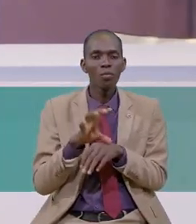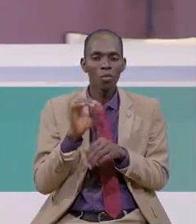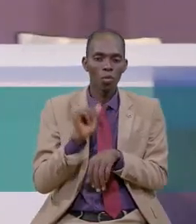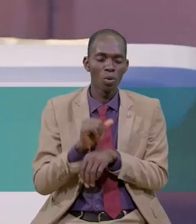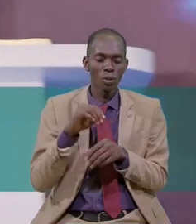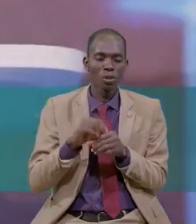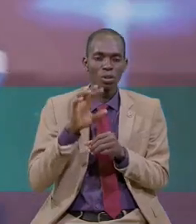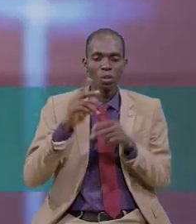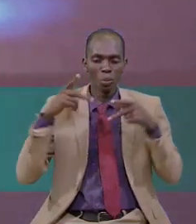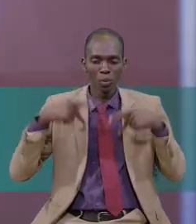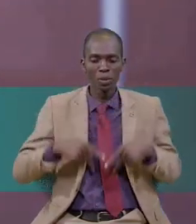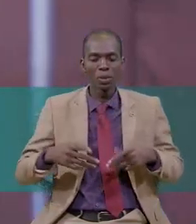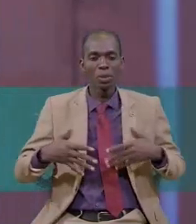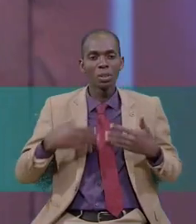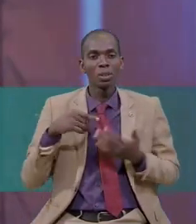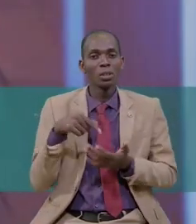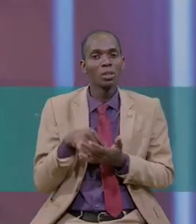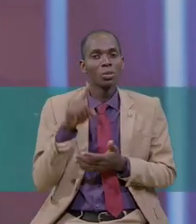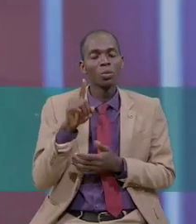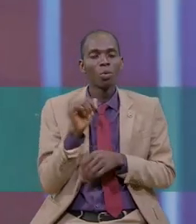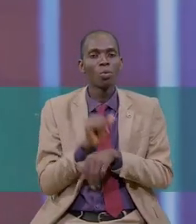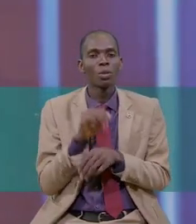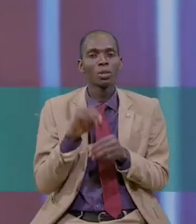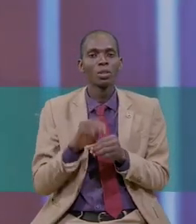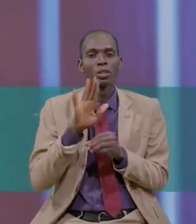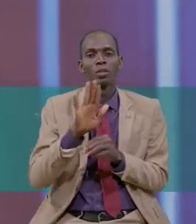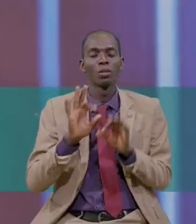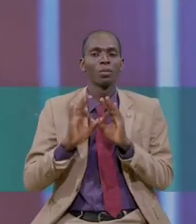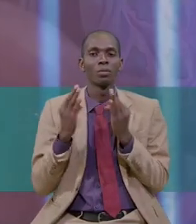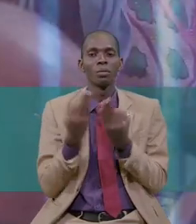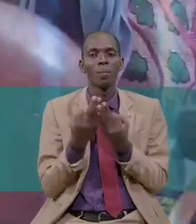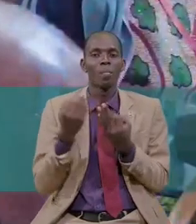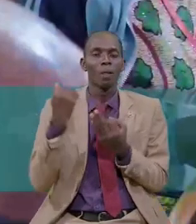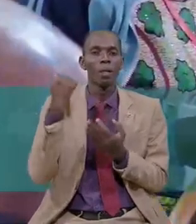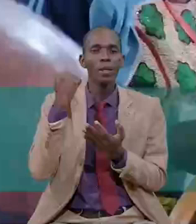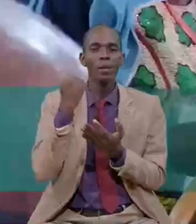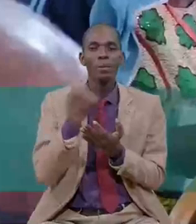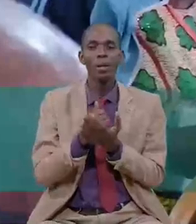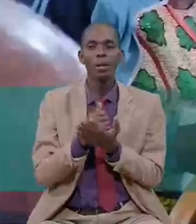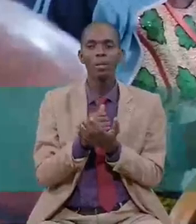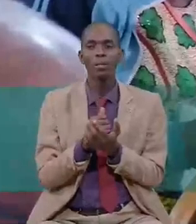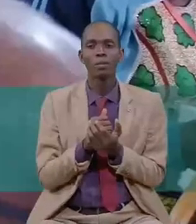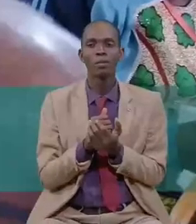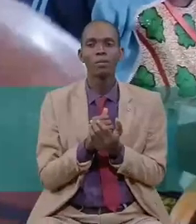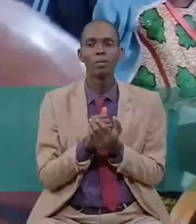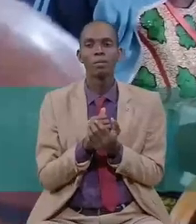vie personnelle. Cette puissance agit dans ta famille. Amen!